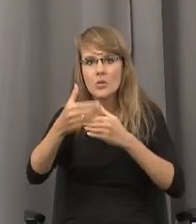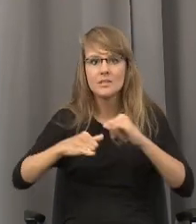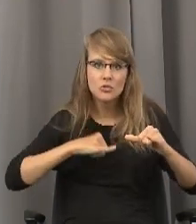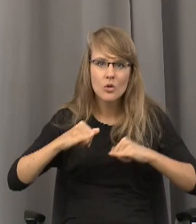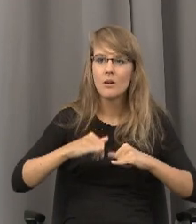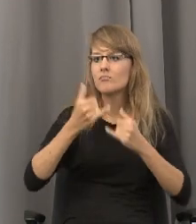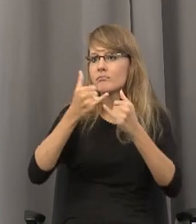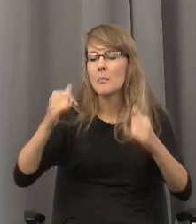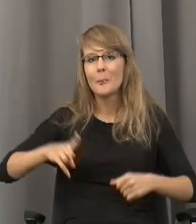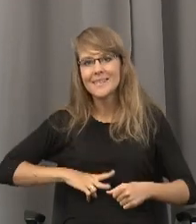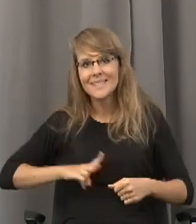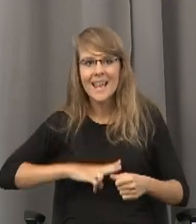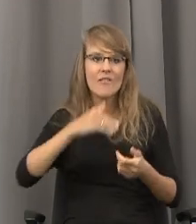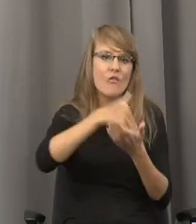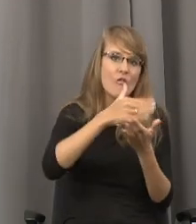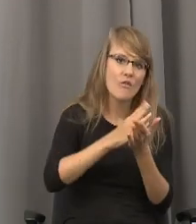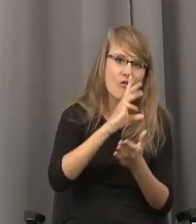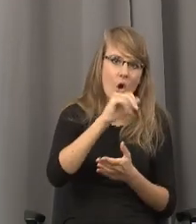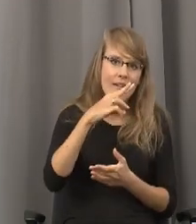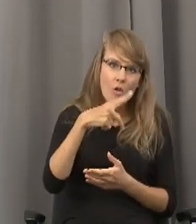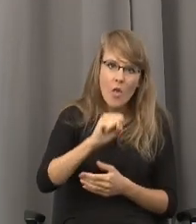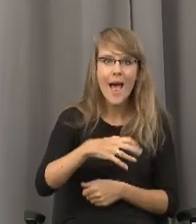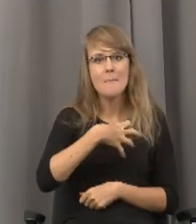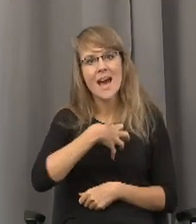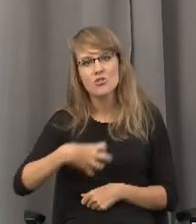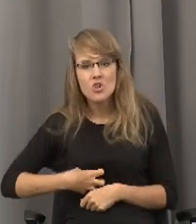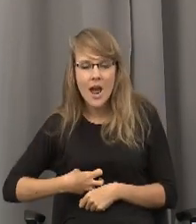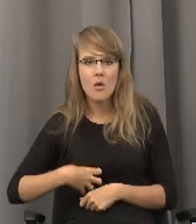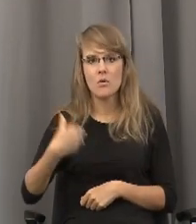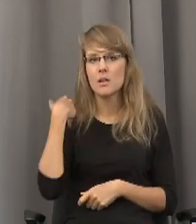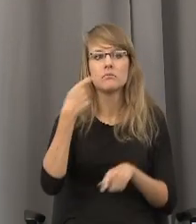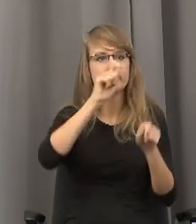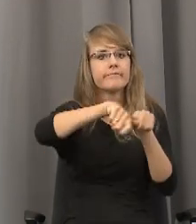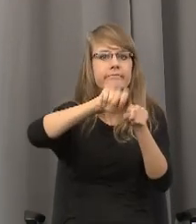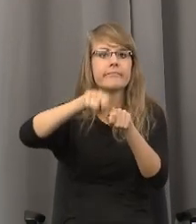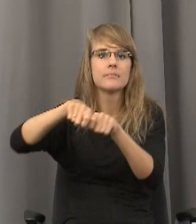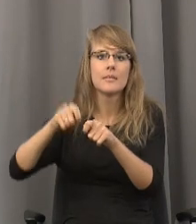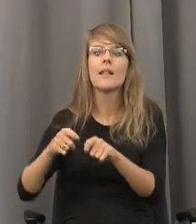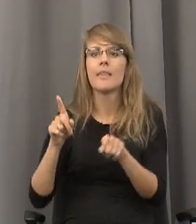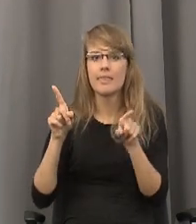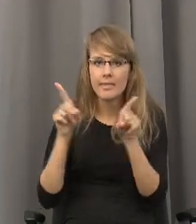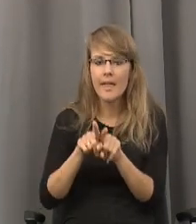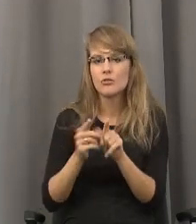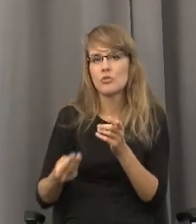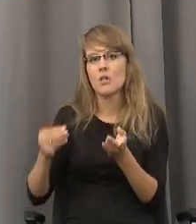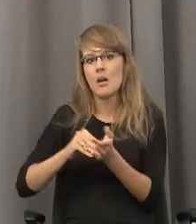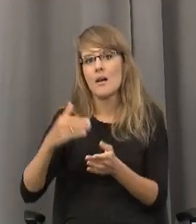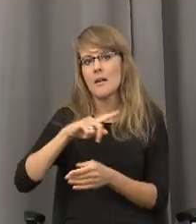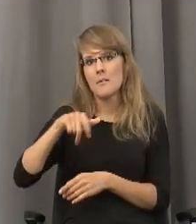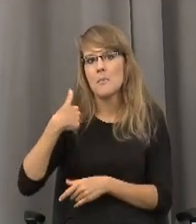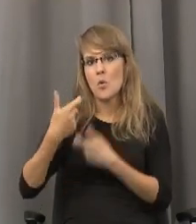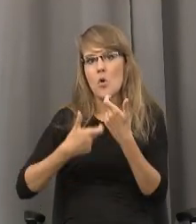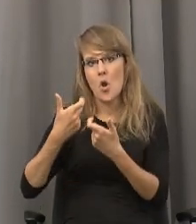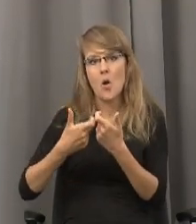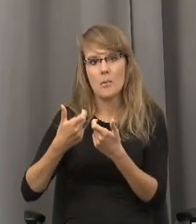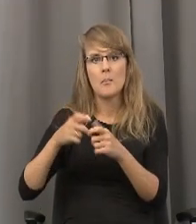stosowne ministerstwa, wojewodów, marszałków. I tak jak powiedziałem, uzupełniliśmy tą kontrolę badaniami TNS